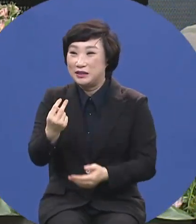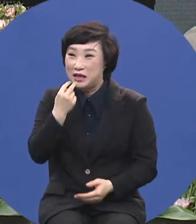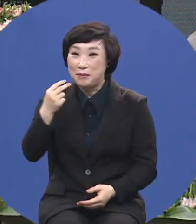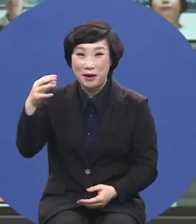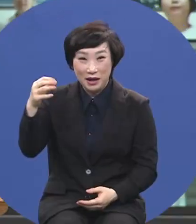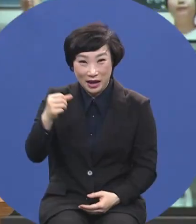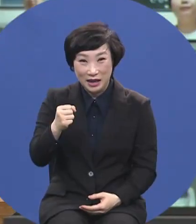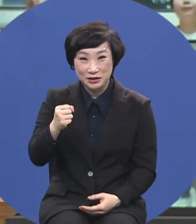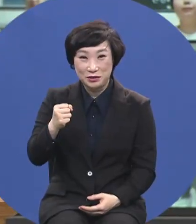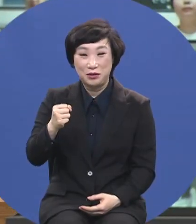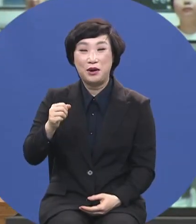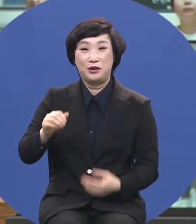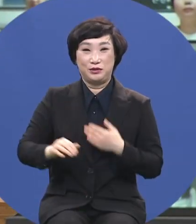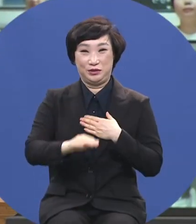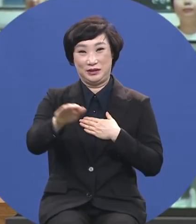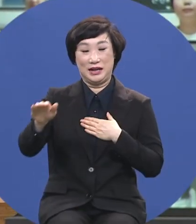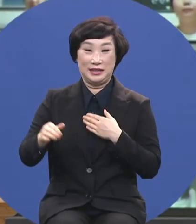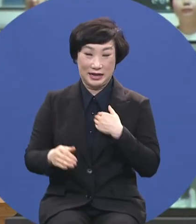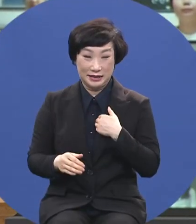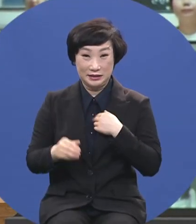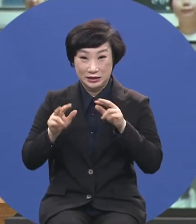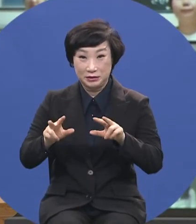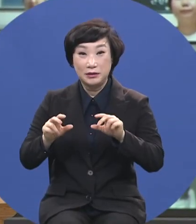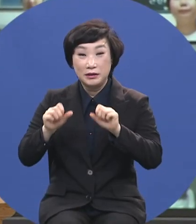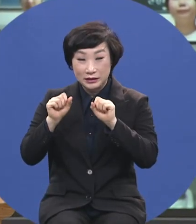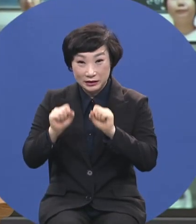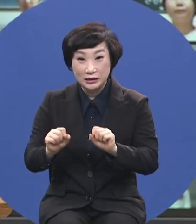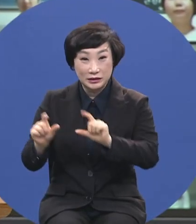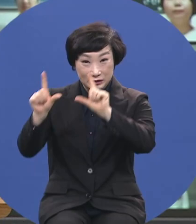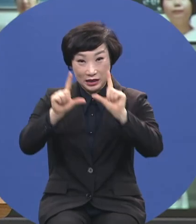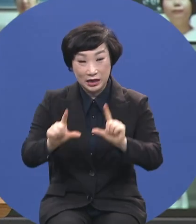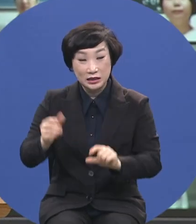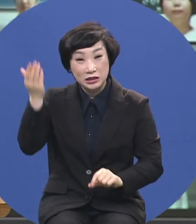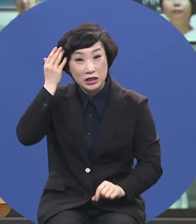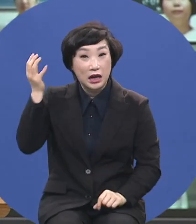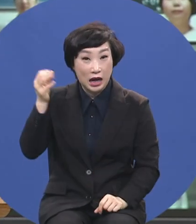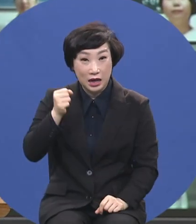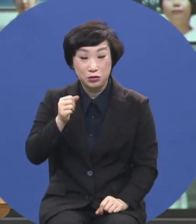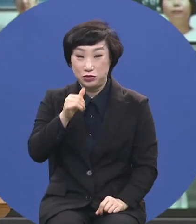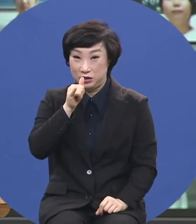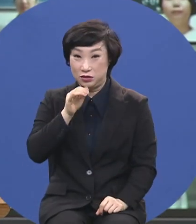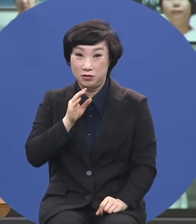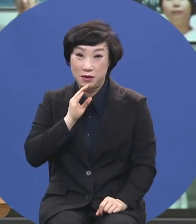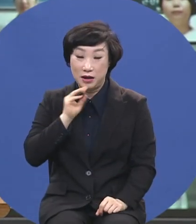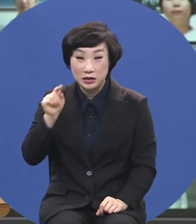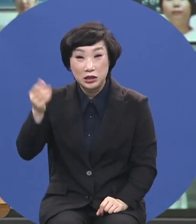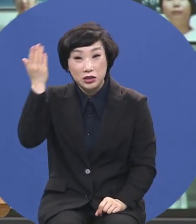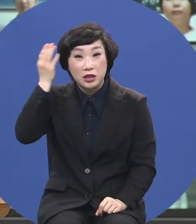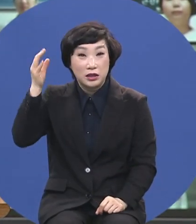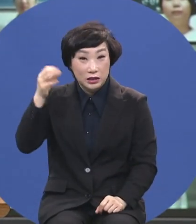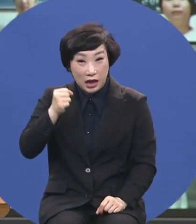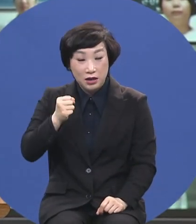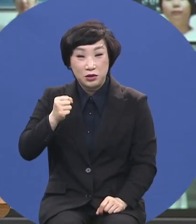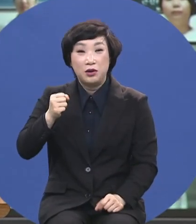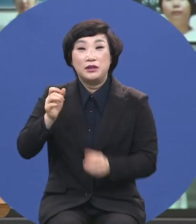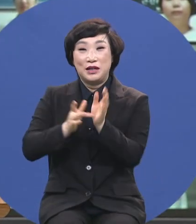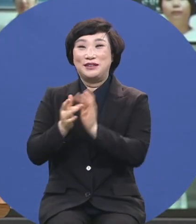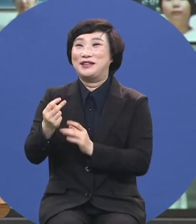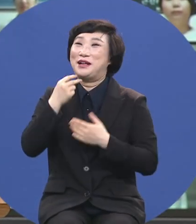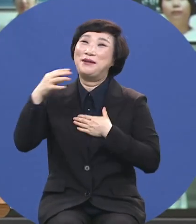생명을 가짐으로 말미암아 나는 살 수 있다는 지식을 가지고 그 지식대로 그 생명을